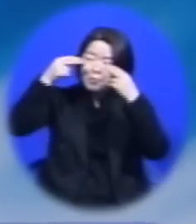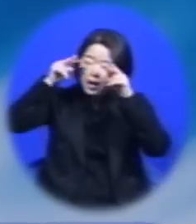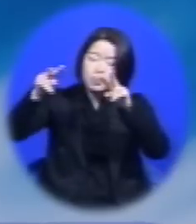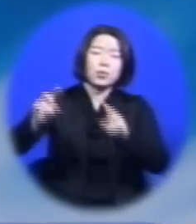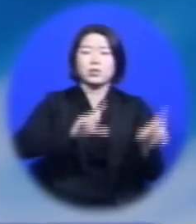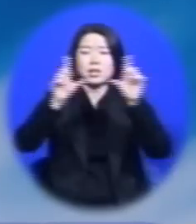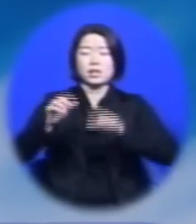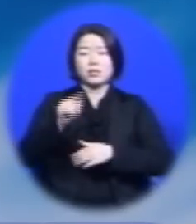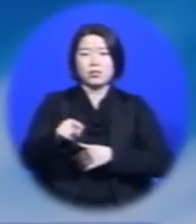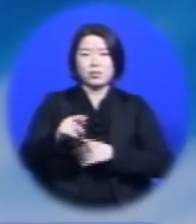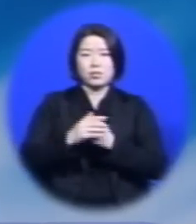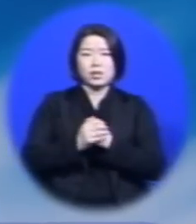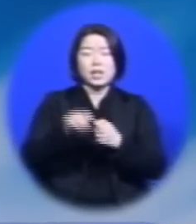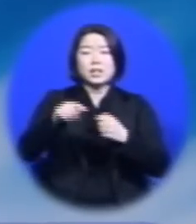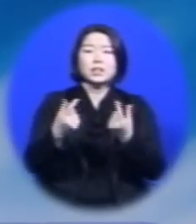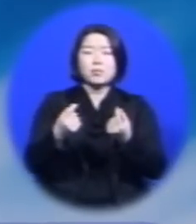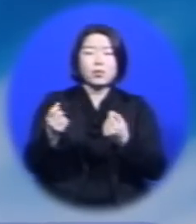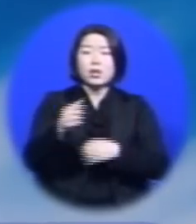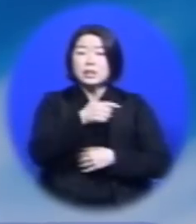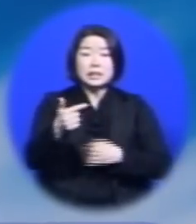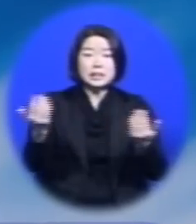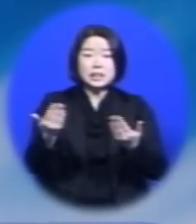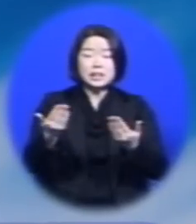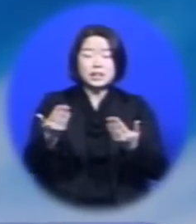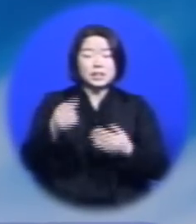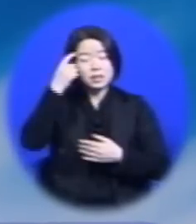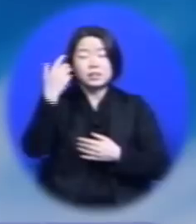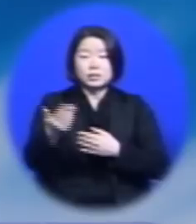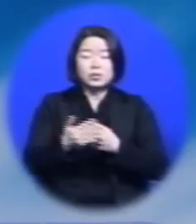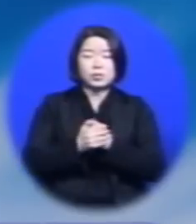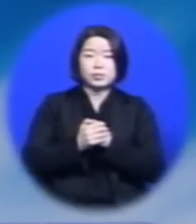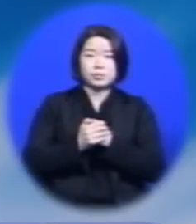것, 그게 뭐 대단한 일일까 싶죠?